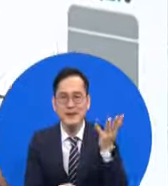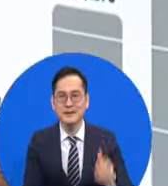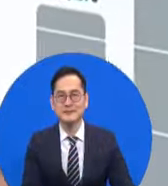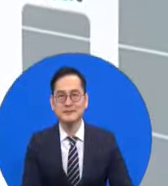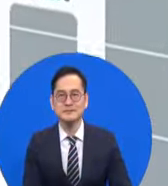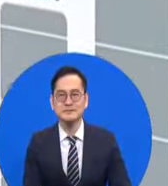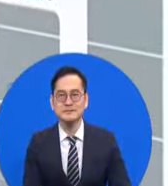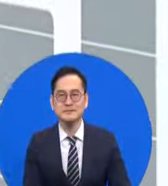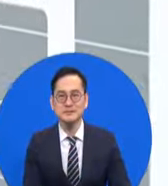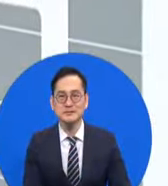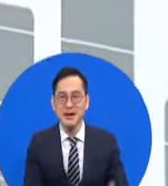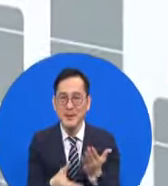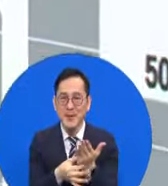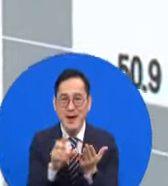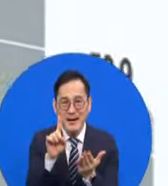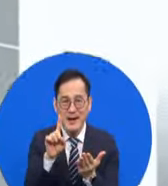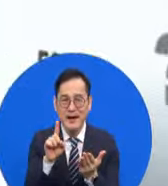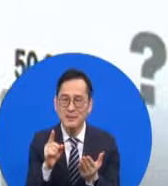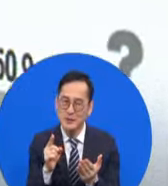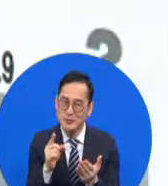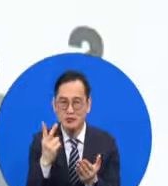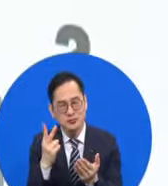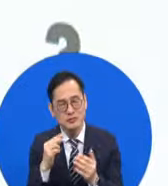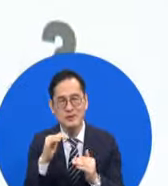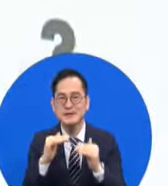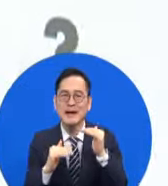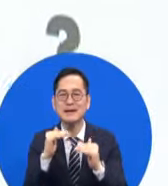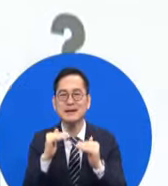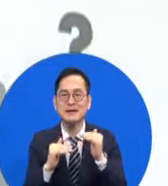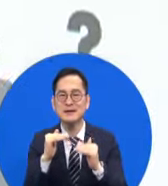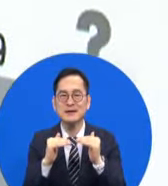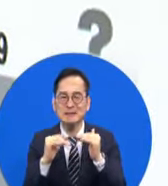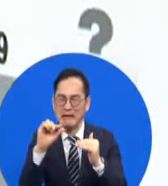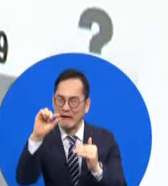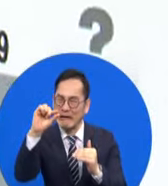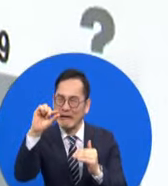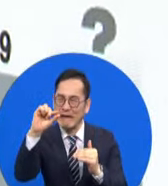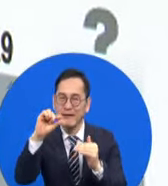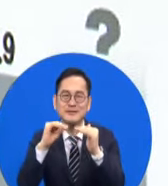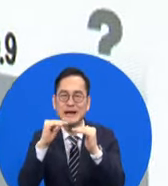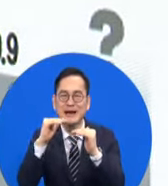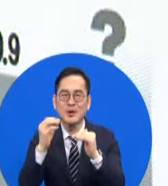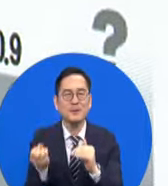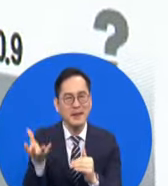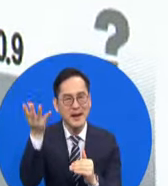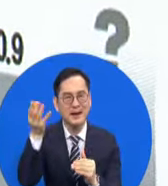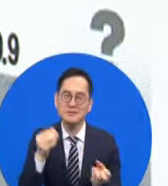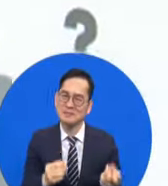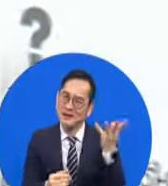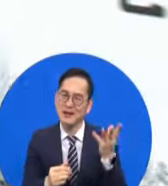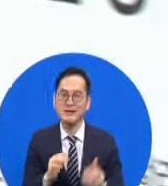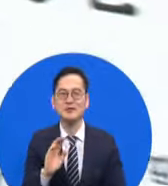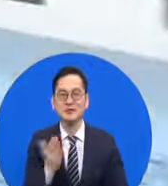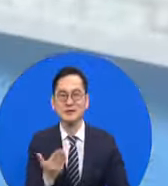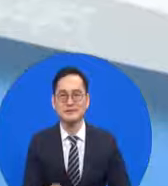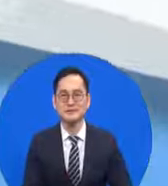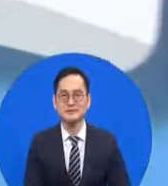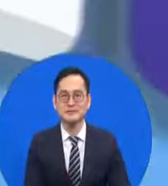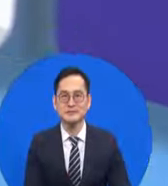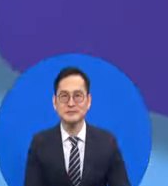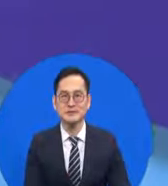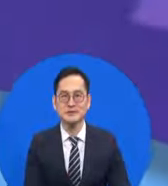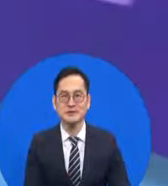한 표 차이로 승부가 결정될 것이라고 양당 대표 모두 다 얘기하고 있습니다. 이어서 네 번째 키워드